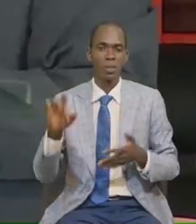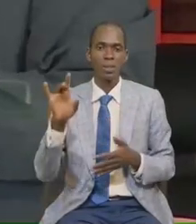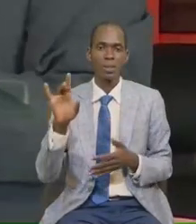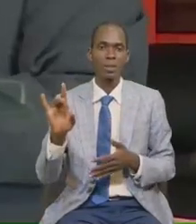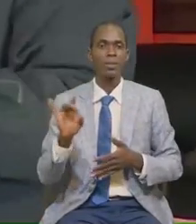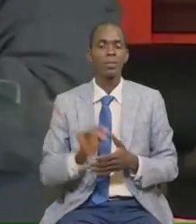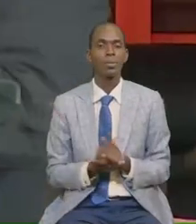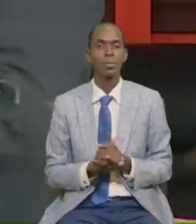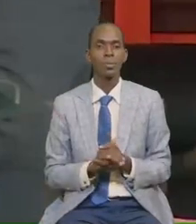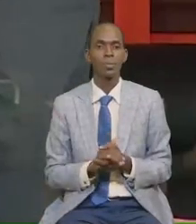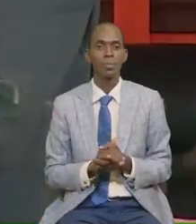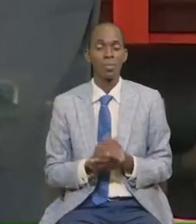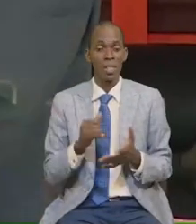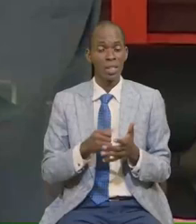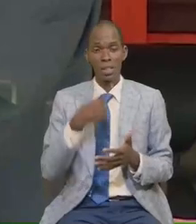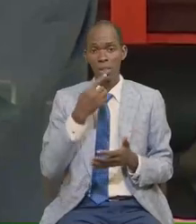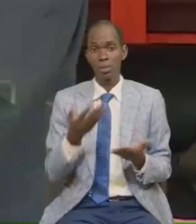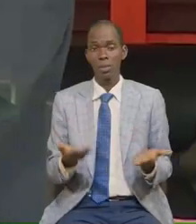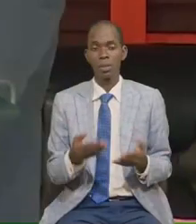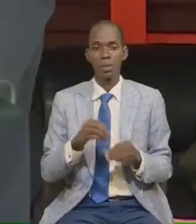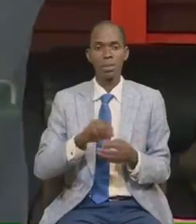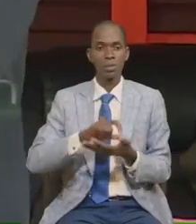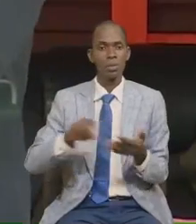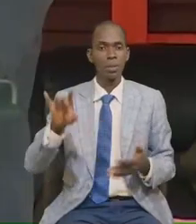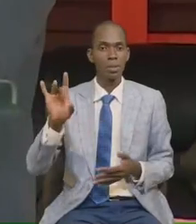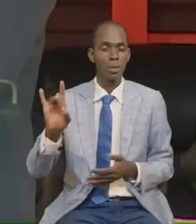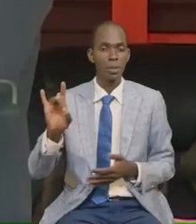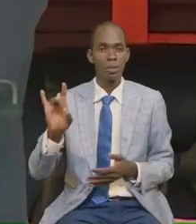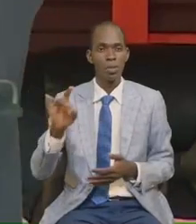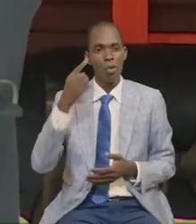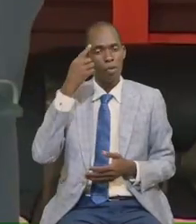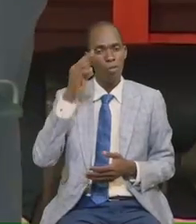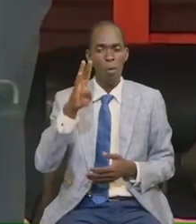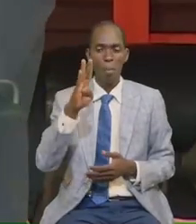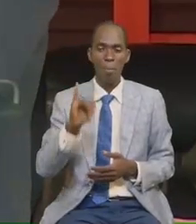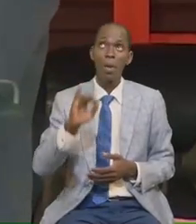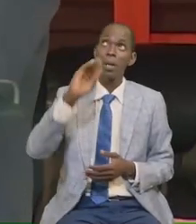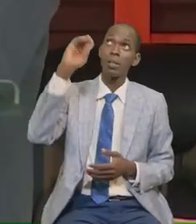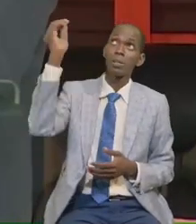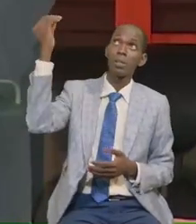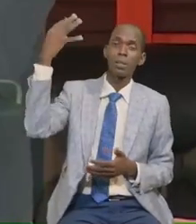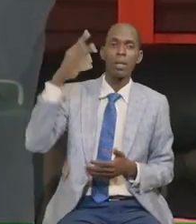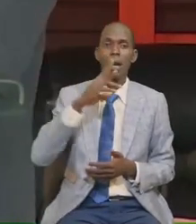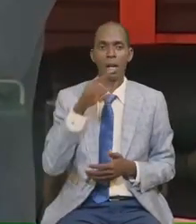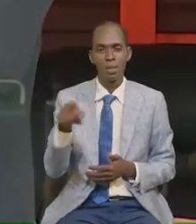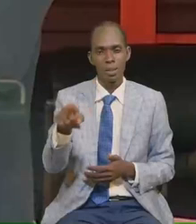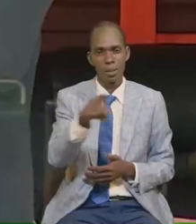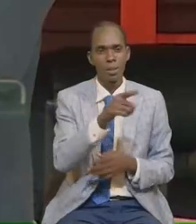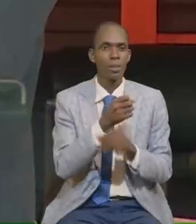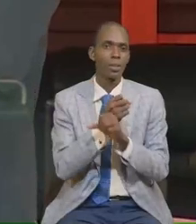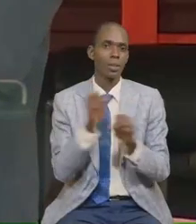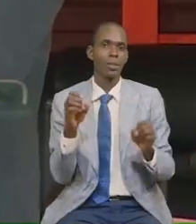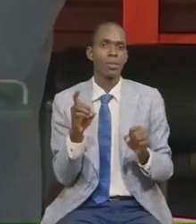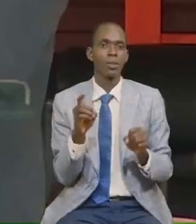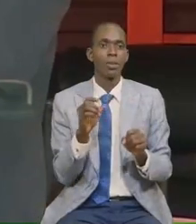il nous dit non le verset 8 car c'est pas la grâce que vous êtes sauvé ce n'est pas pas les